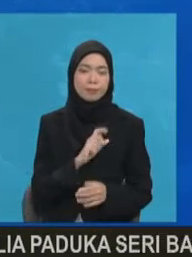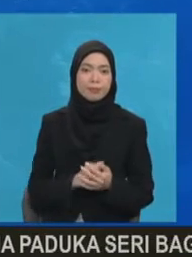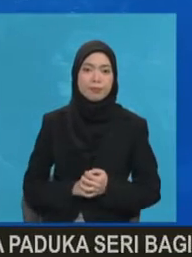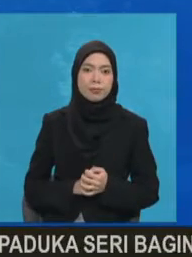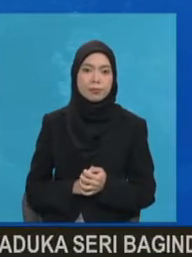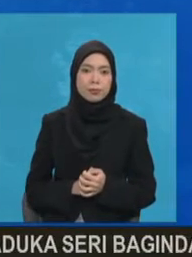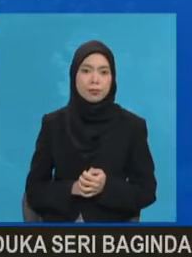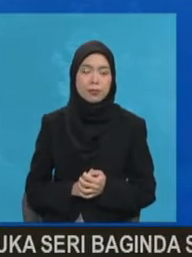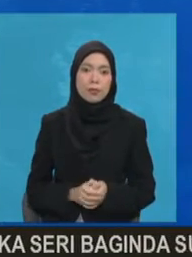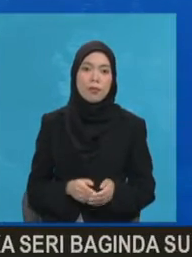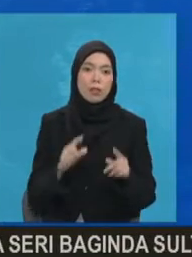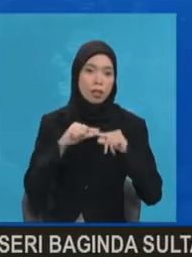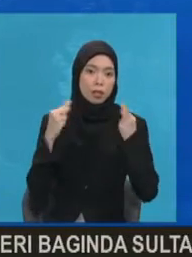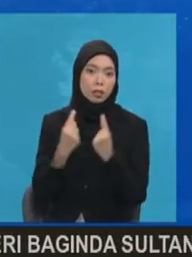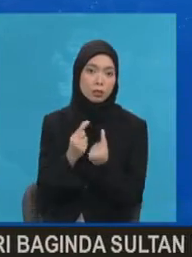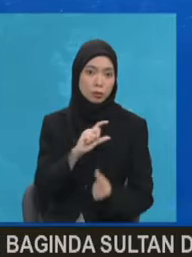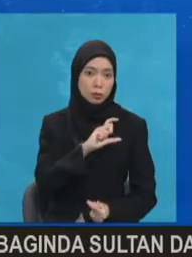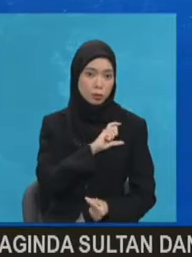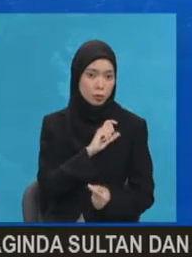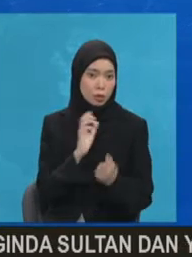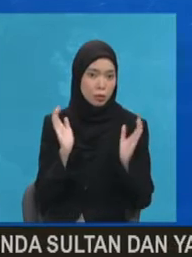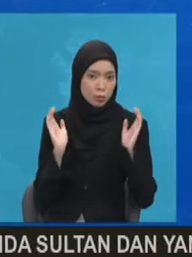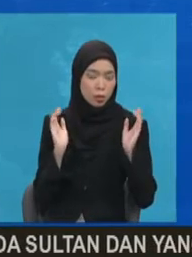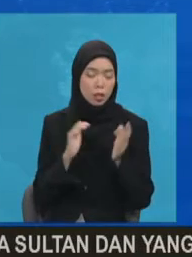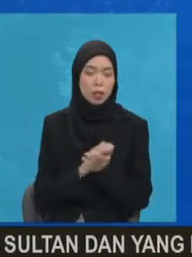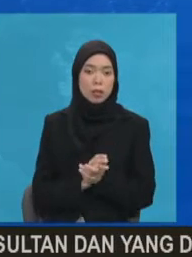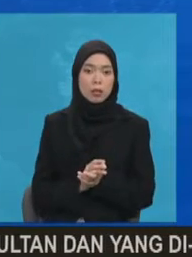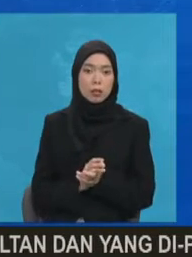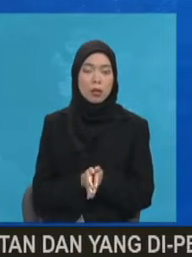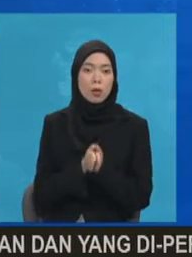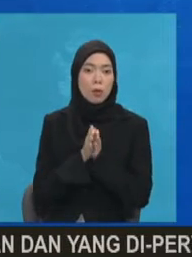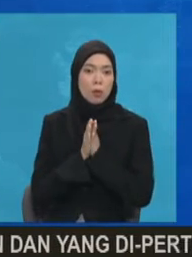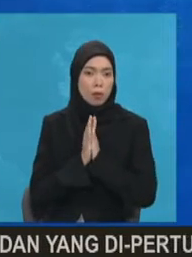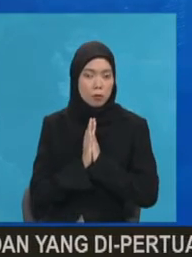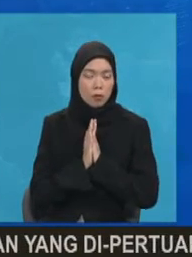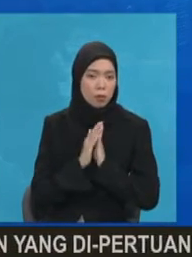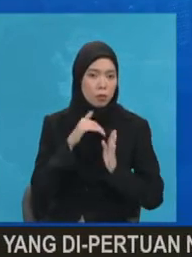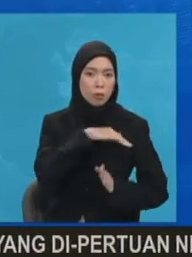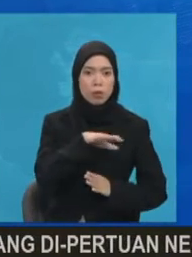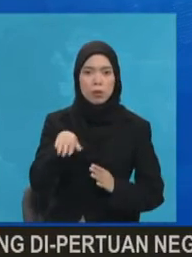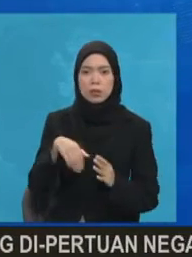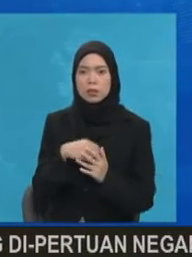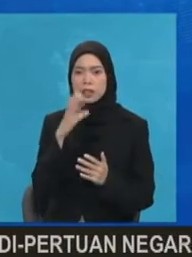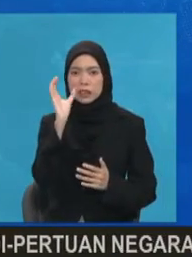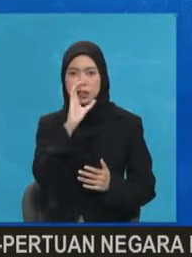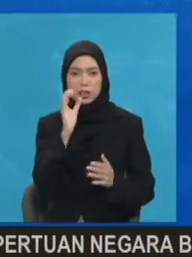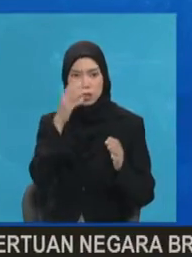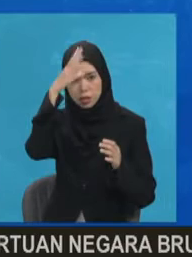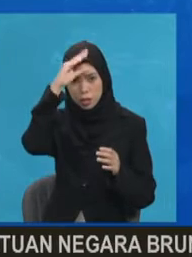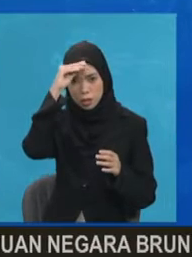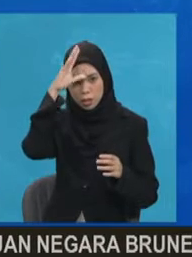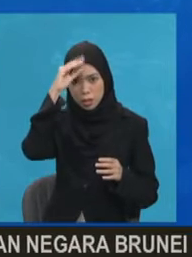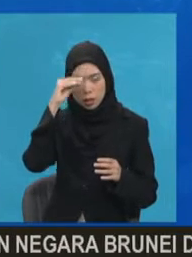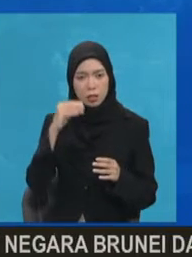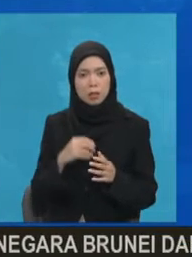pasukan polis diraja Brunei meminta bantuan orang ramai untuk mengesan pekerja lelaki dari daripada majikan